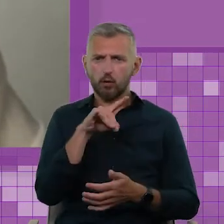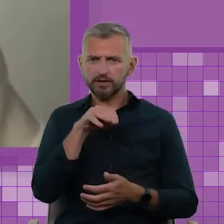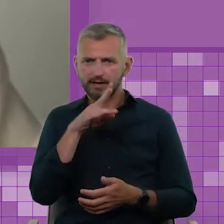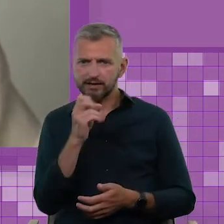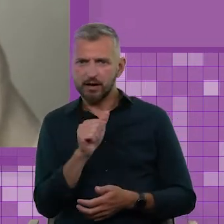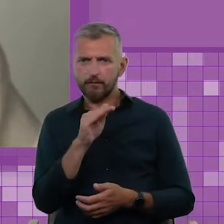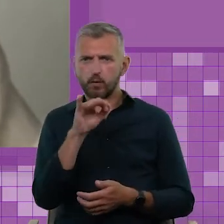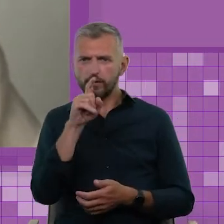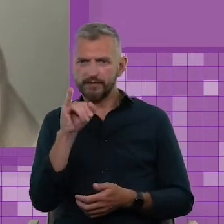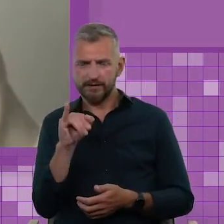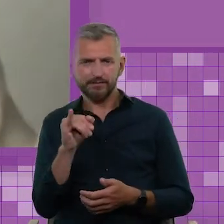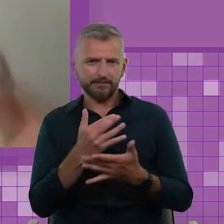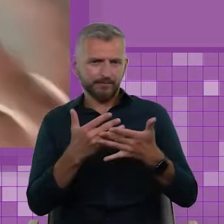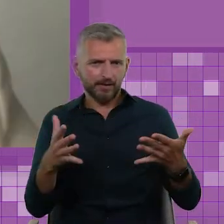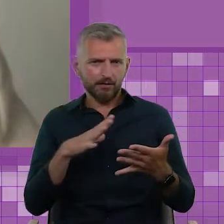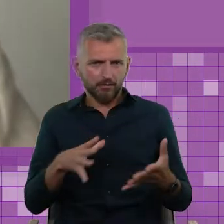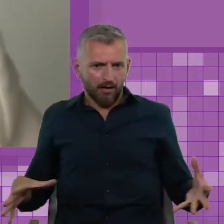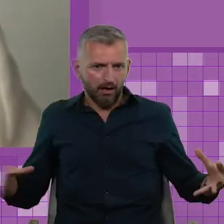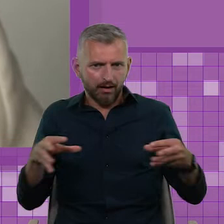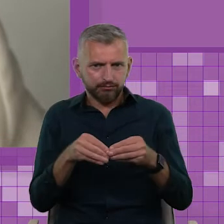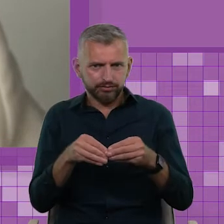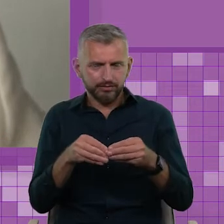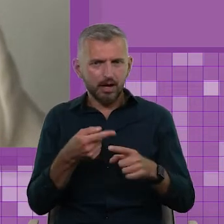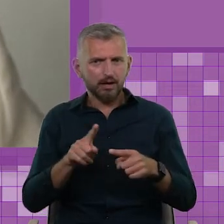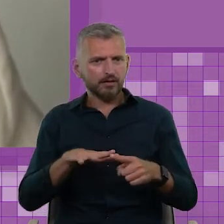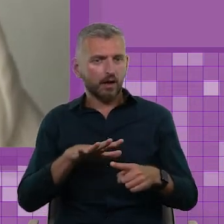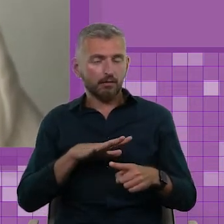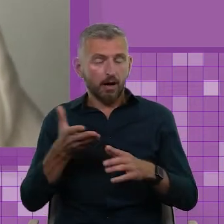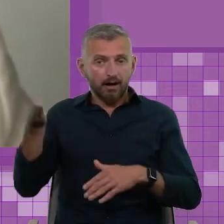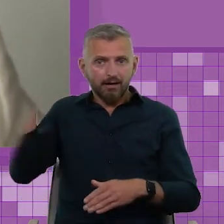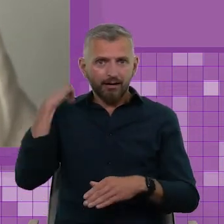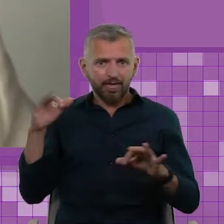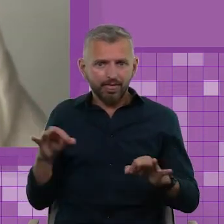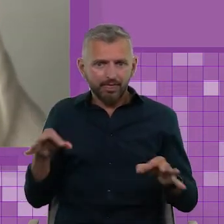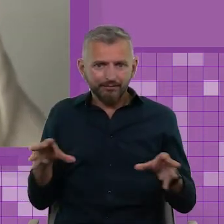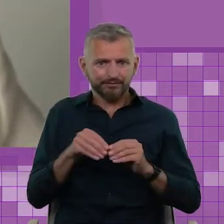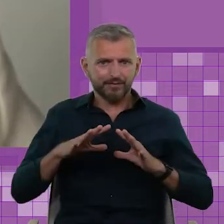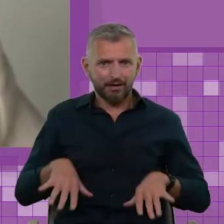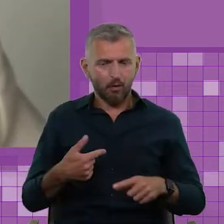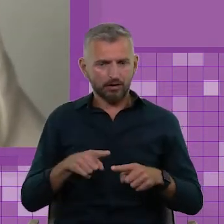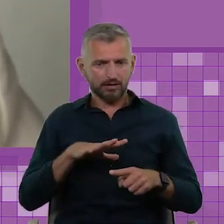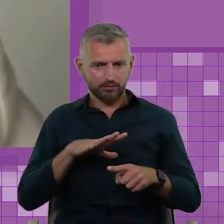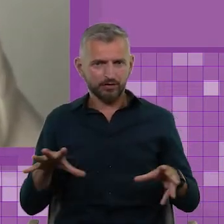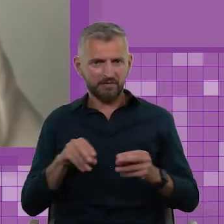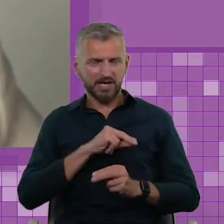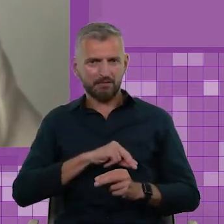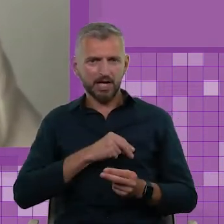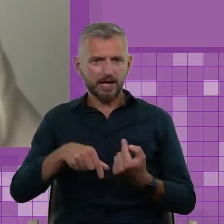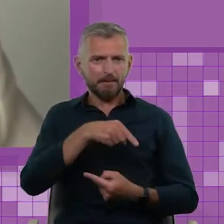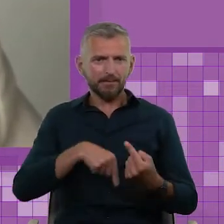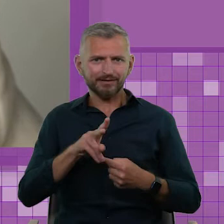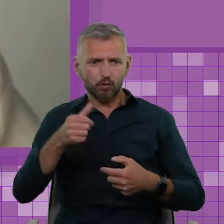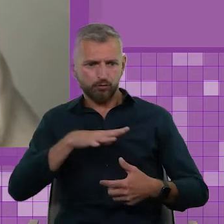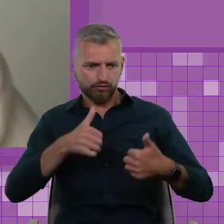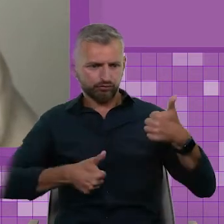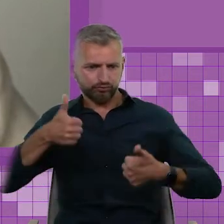це дійсно було неймовірною проявом спільної праці. Ну, тобто бізнеси, які